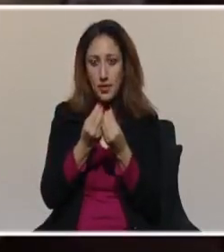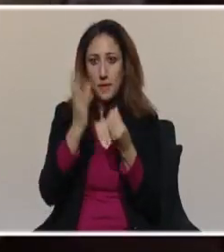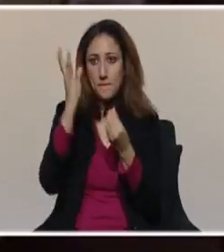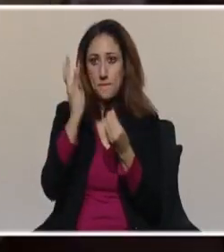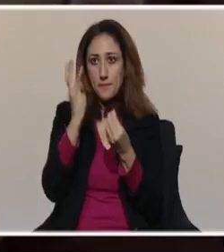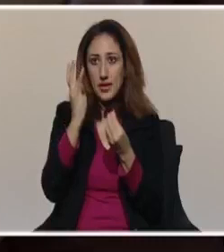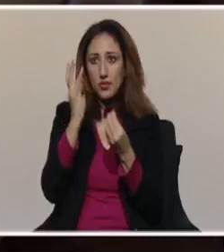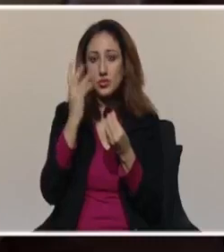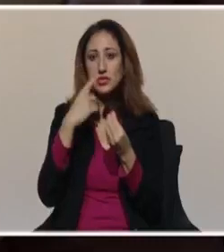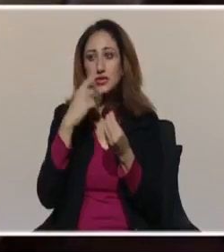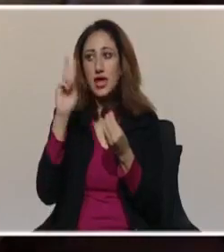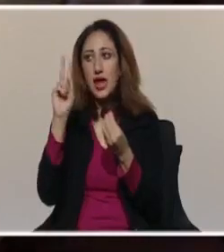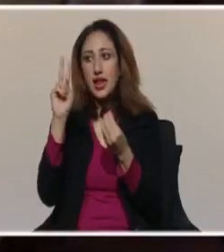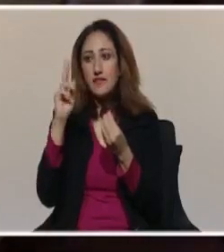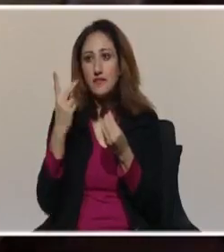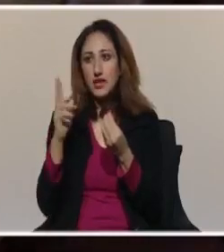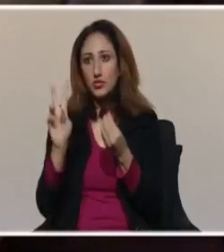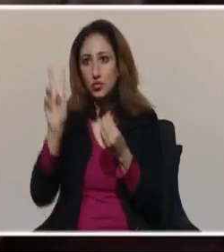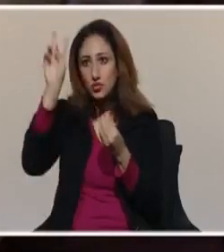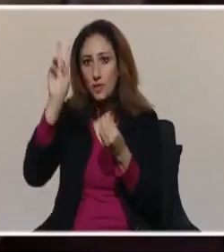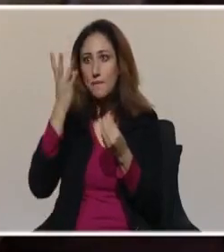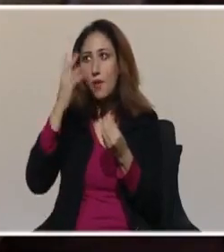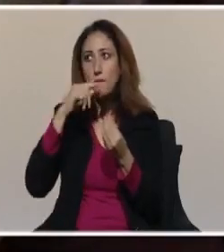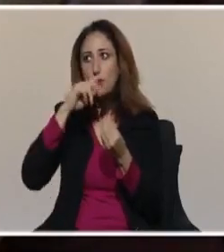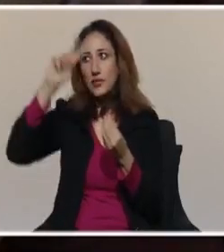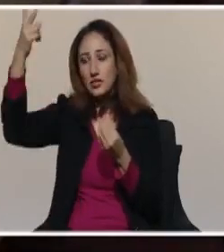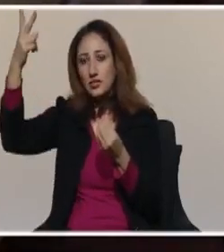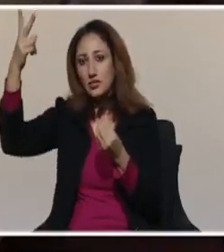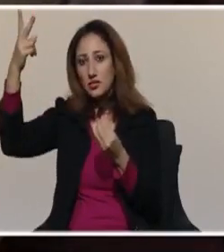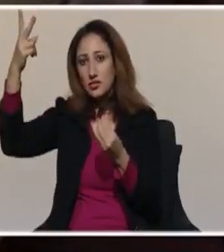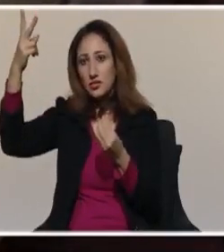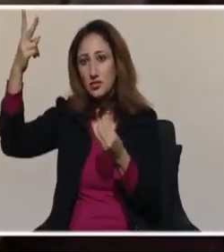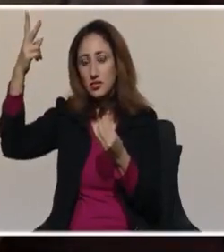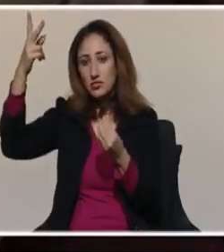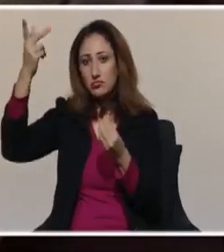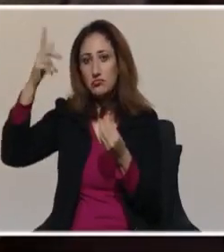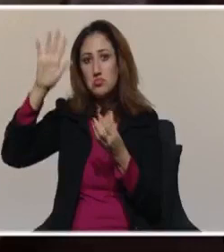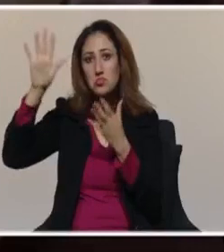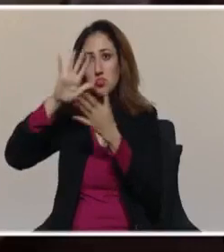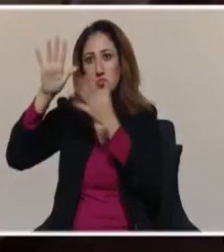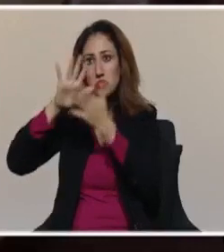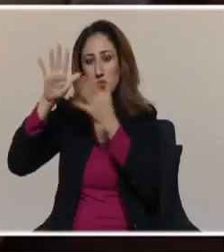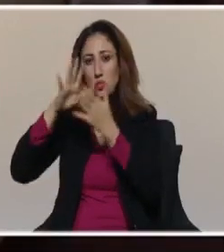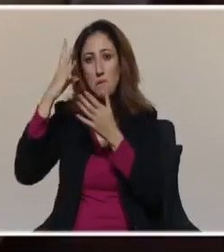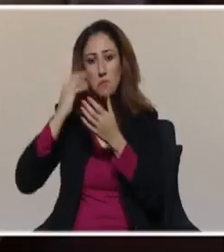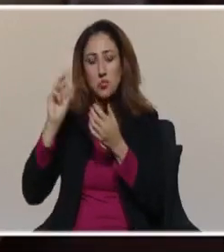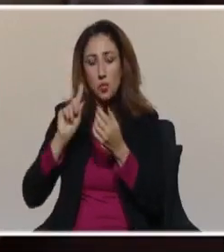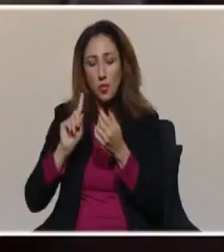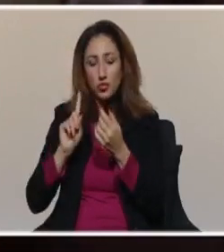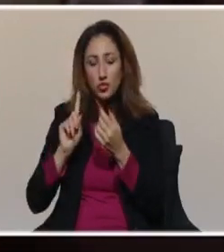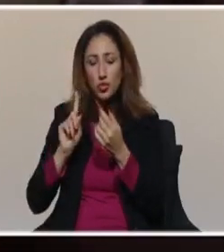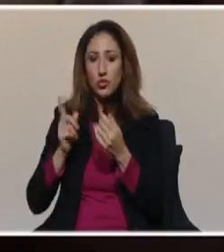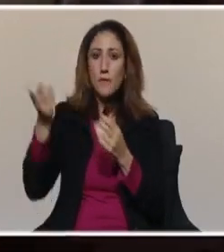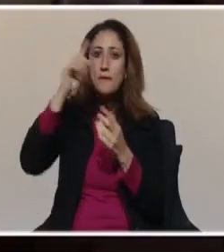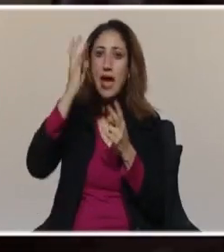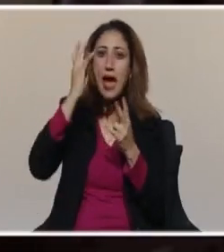من 2007 من السيدة تدعي سامية، لكن للأسف بيدعي هو كمان إنه ما كانش عايش حياة زوجية، يعني كان